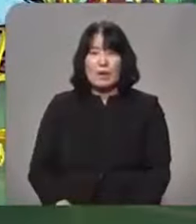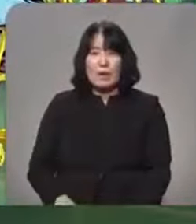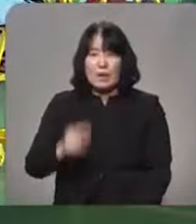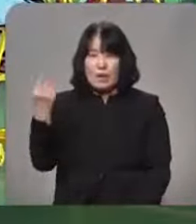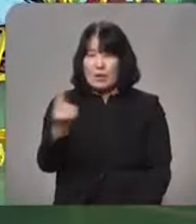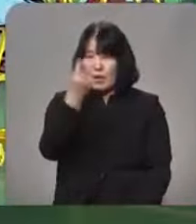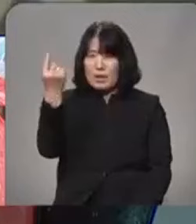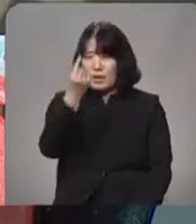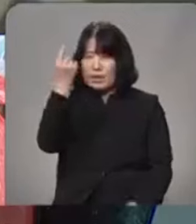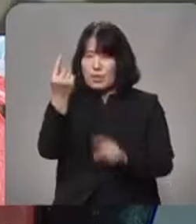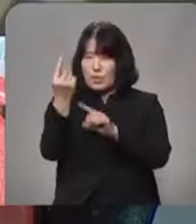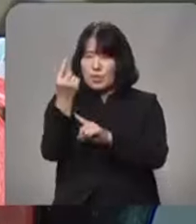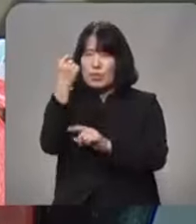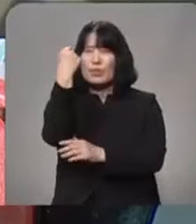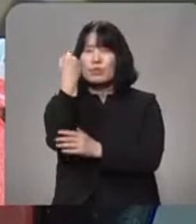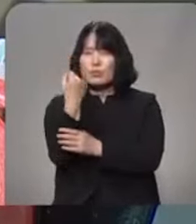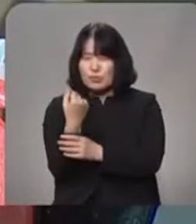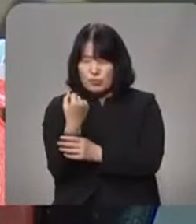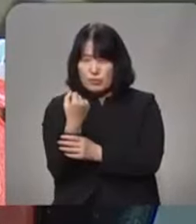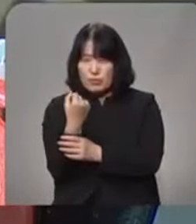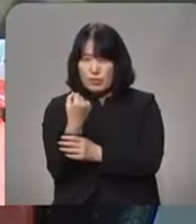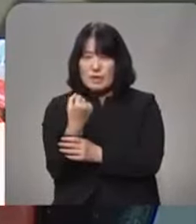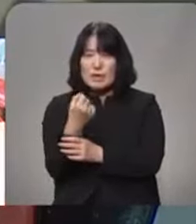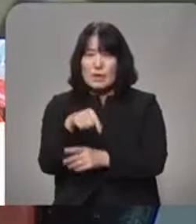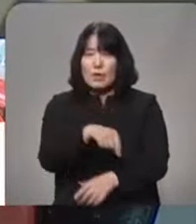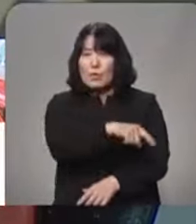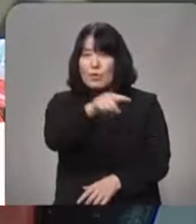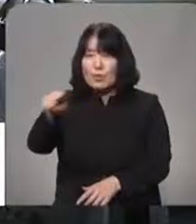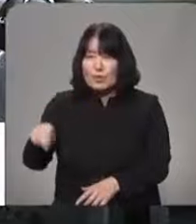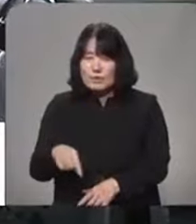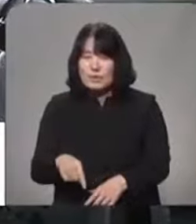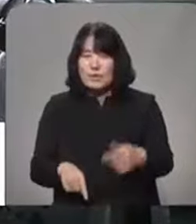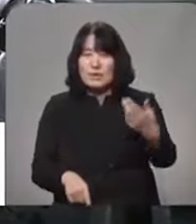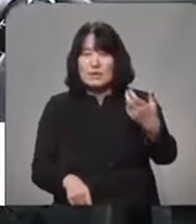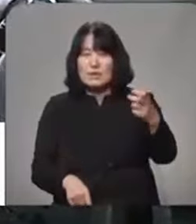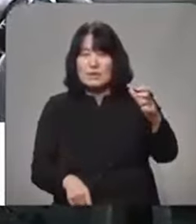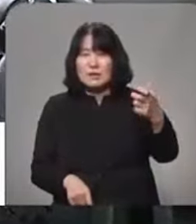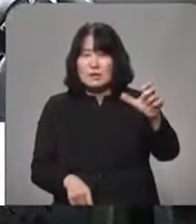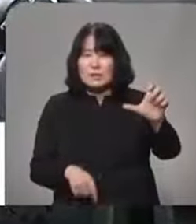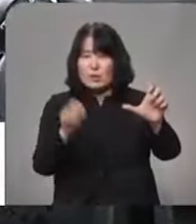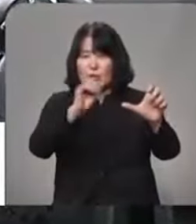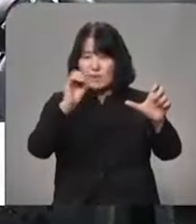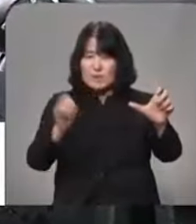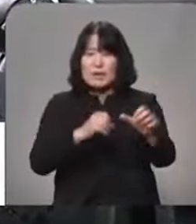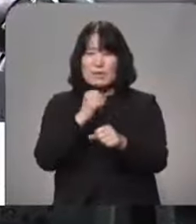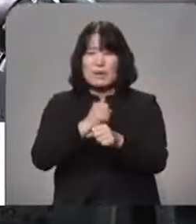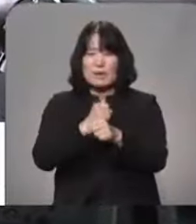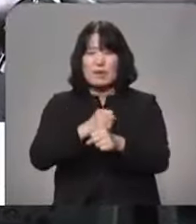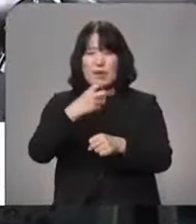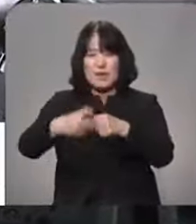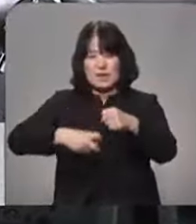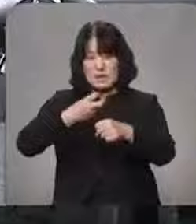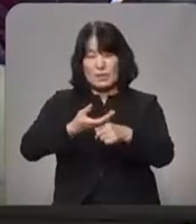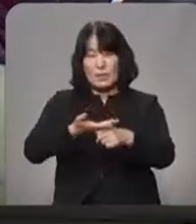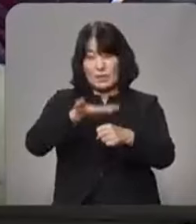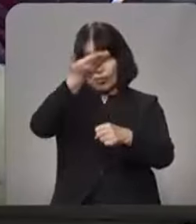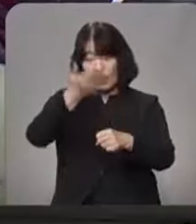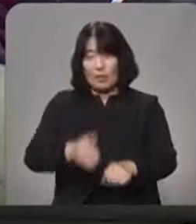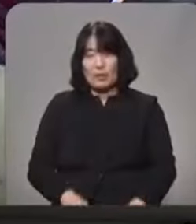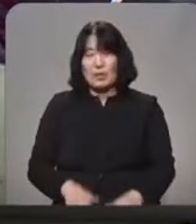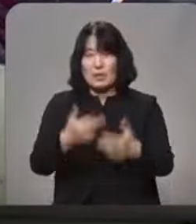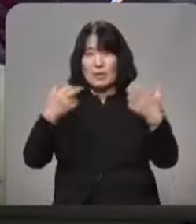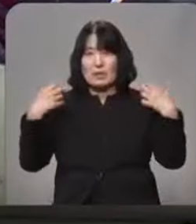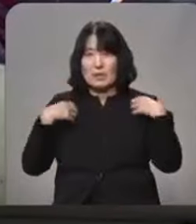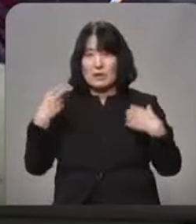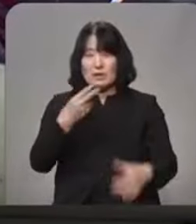노후화도 문제입니다. 전체 헬기의 75%가 제조된 지 20년이 넘었습니다. 이 때문에 산림청은